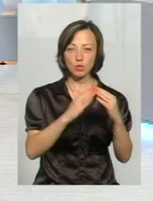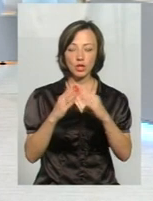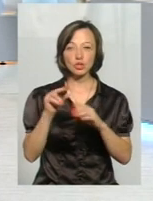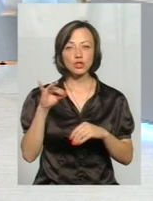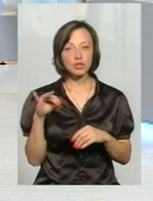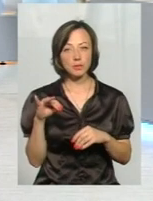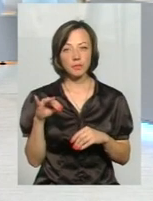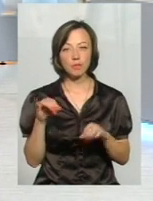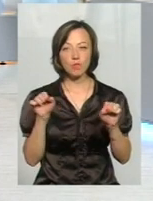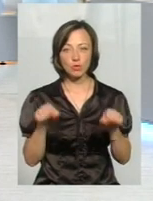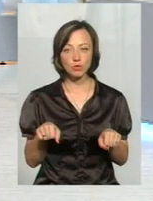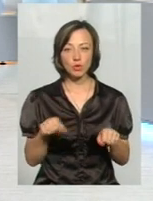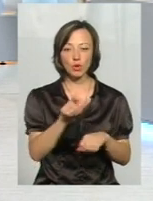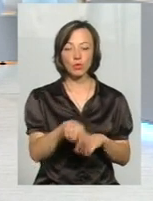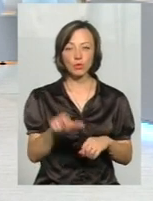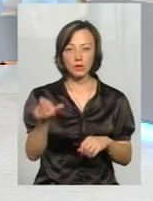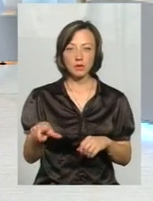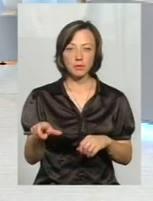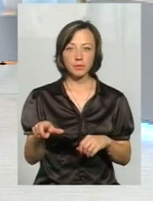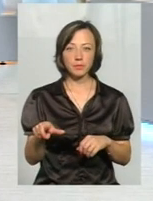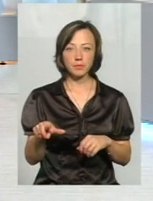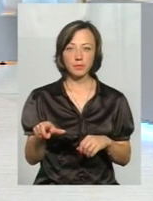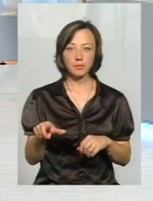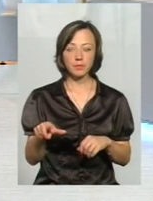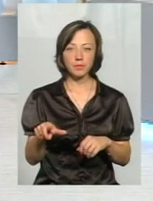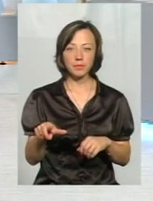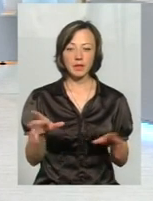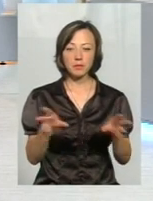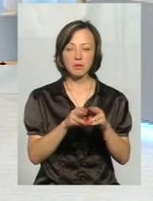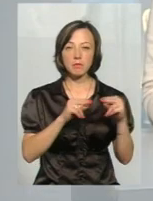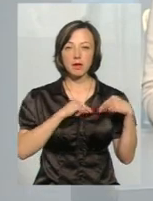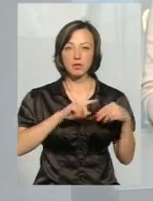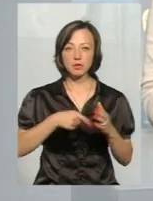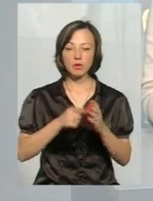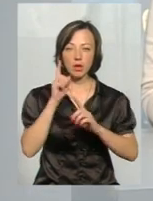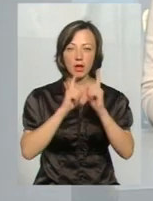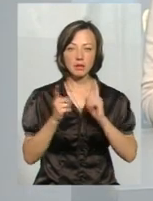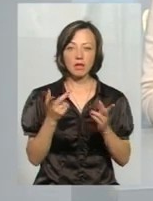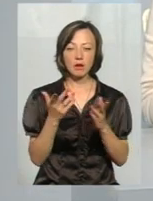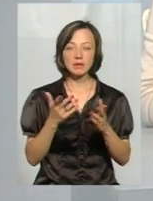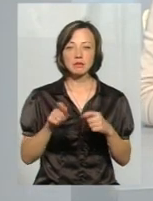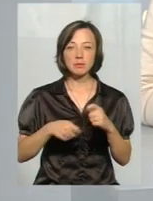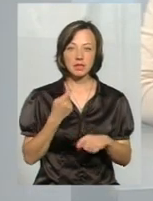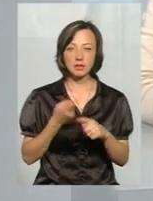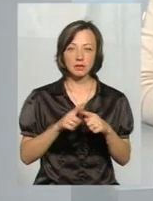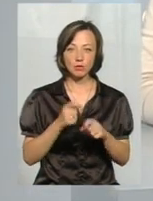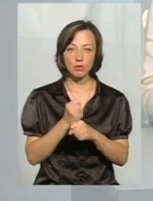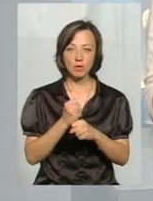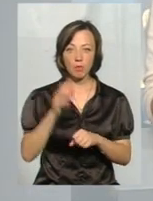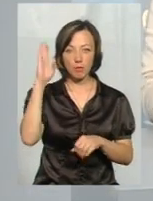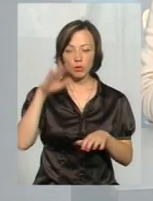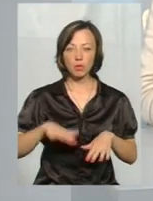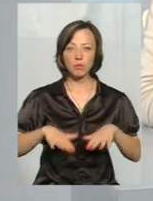чи можуть люди у співпраці з міською радою якимось чином от збитки, які завдають ці